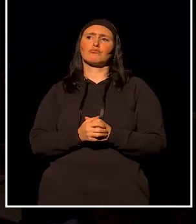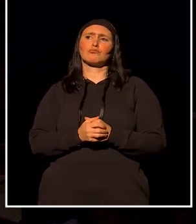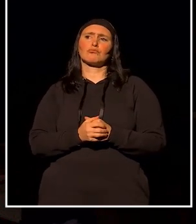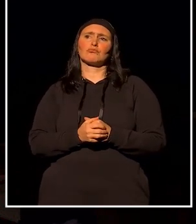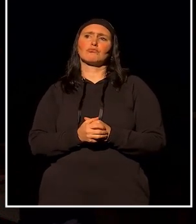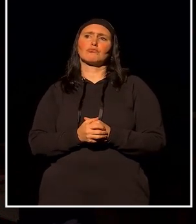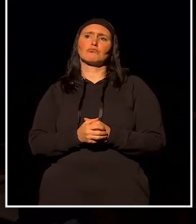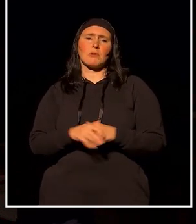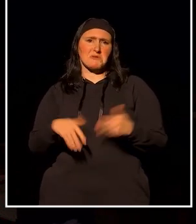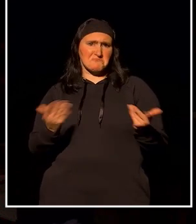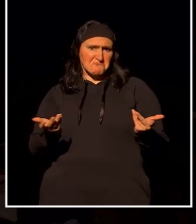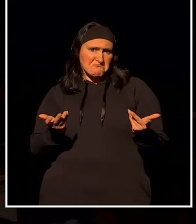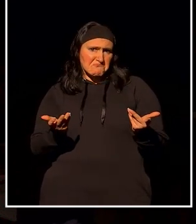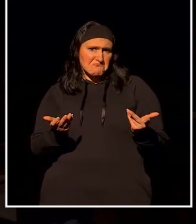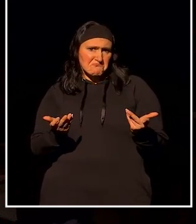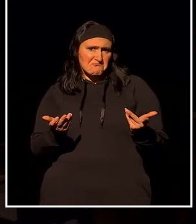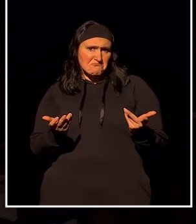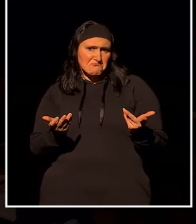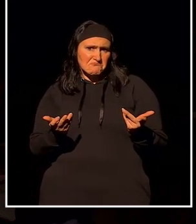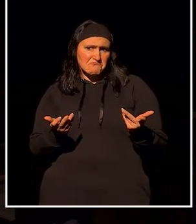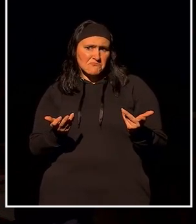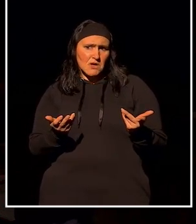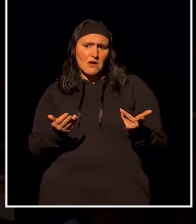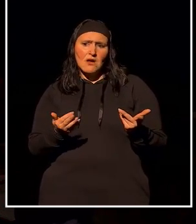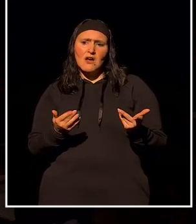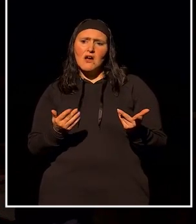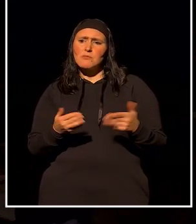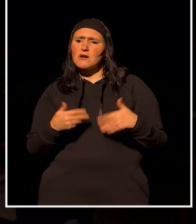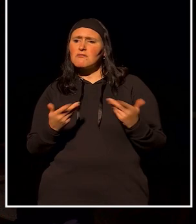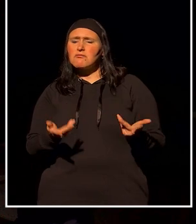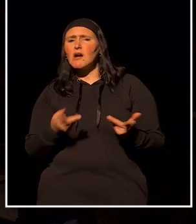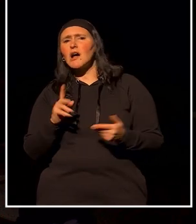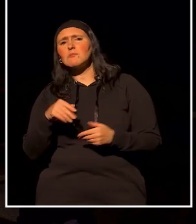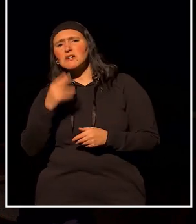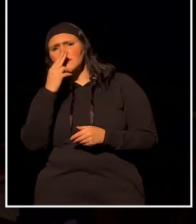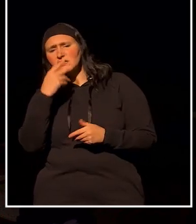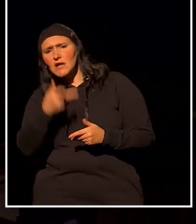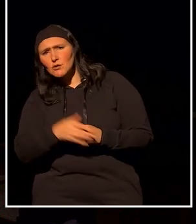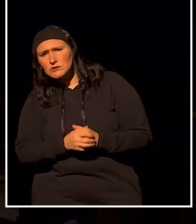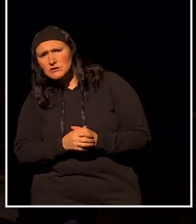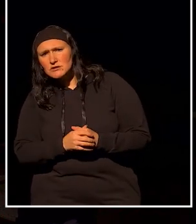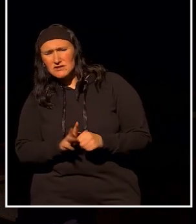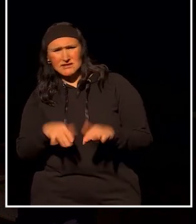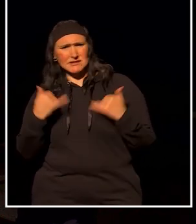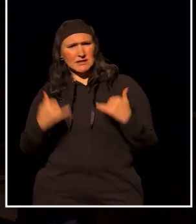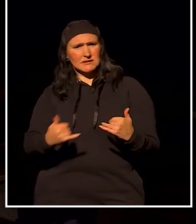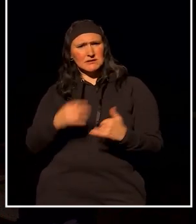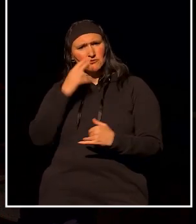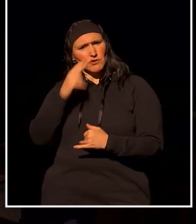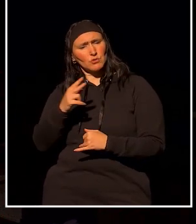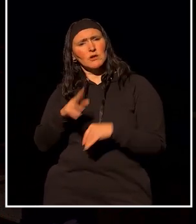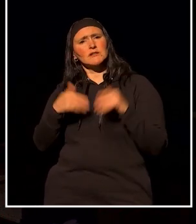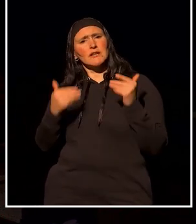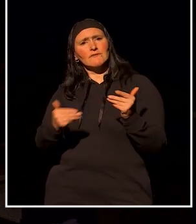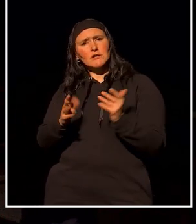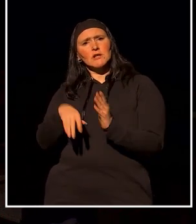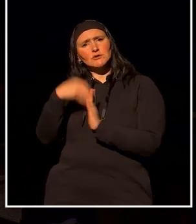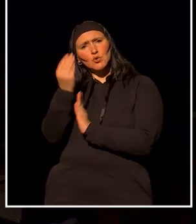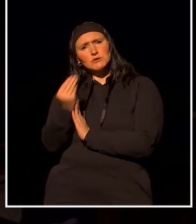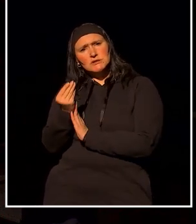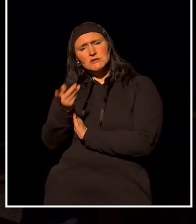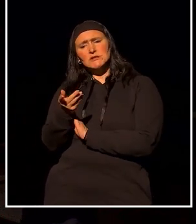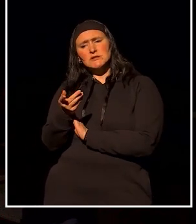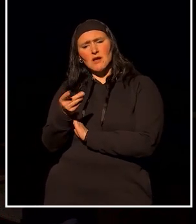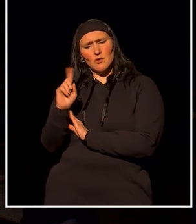Ist jetzt die Auseinandersetzung in der Gegenwartskunst die über den Schrecken, den man zu bearbeiten hat? Und wie Nathan